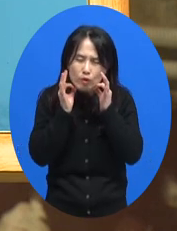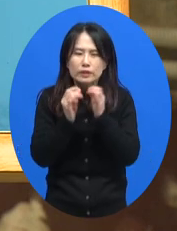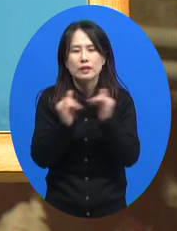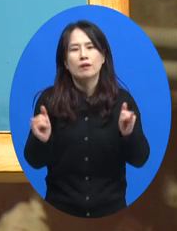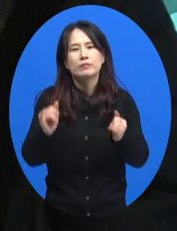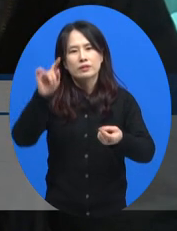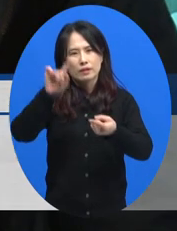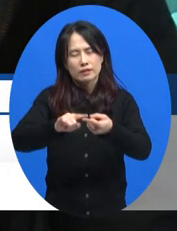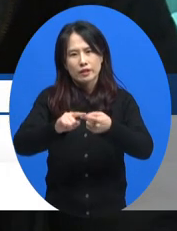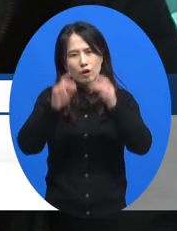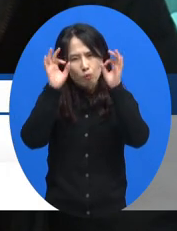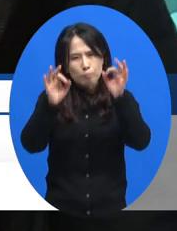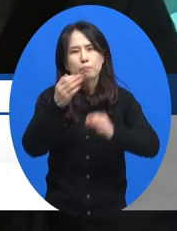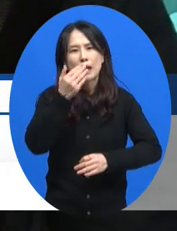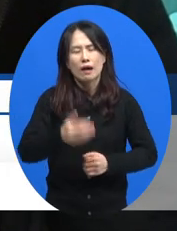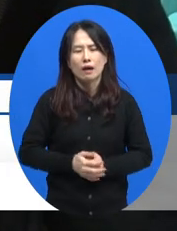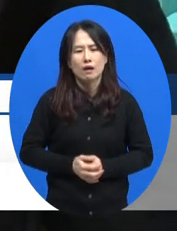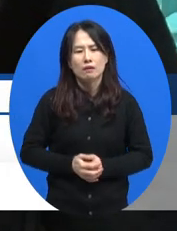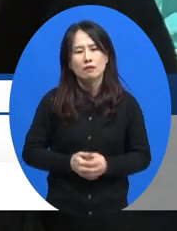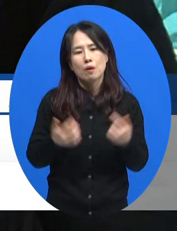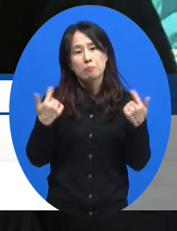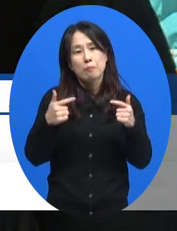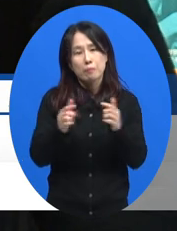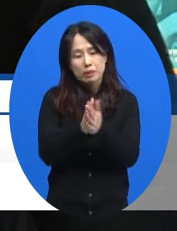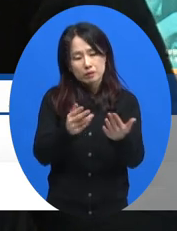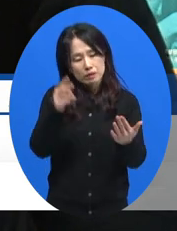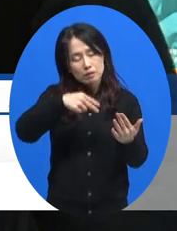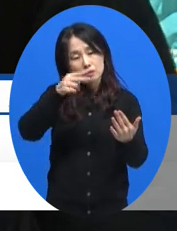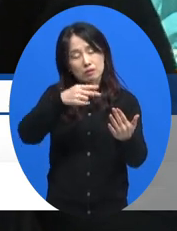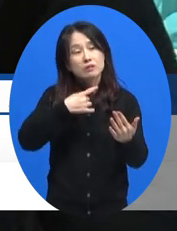있습니다. 맨날 책에서만 보고